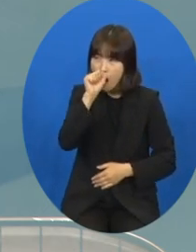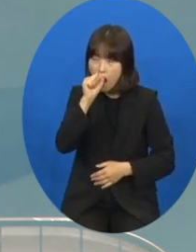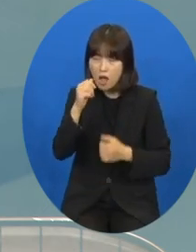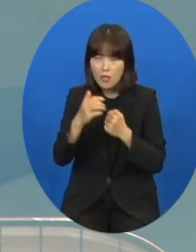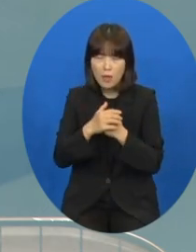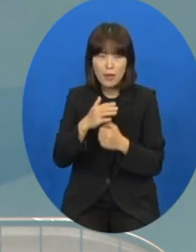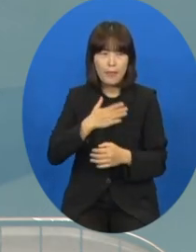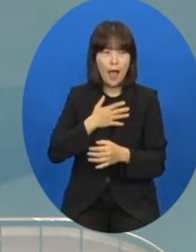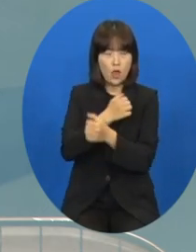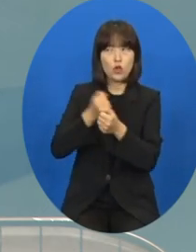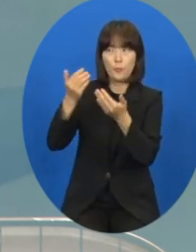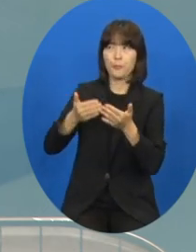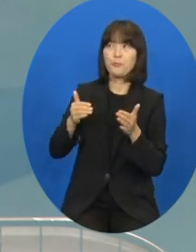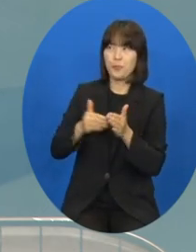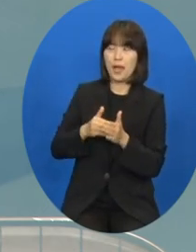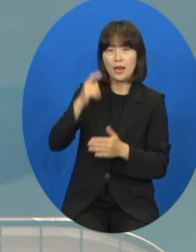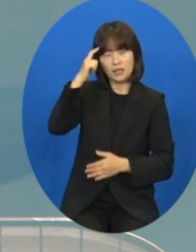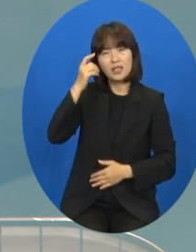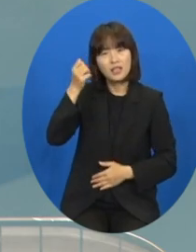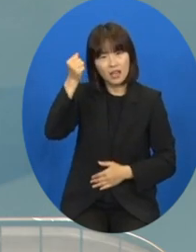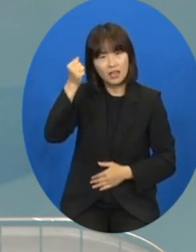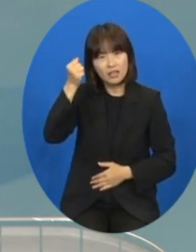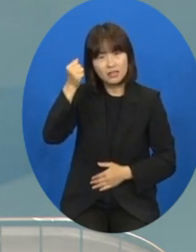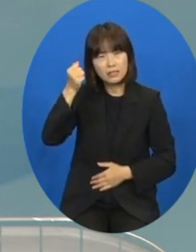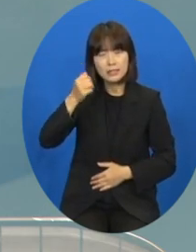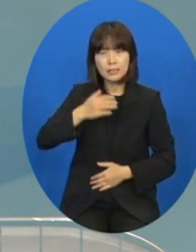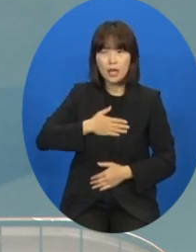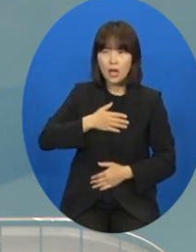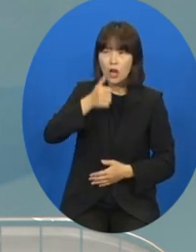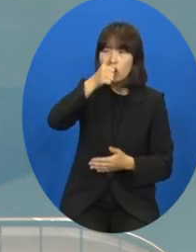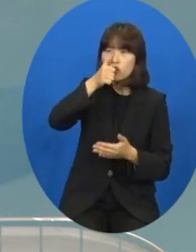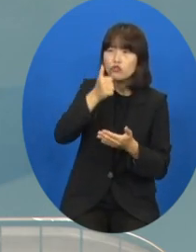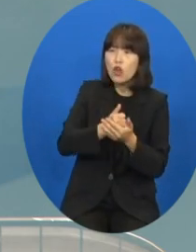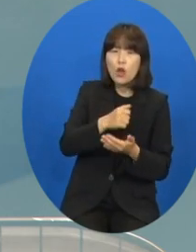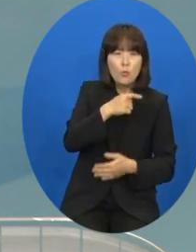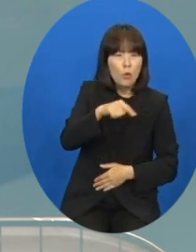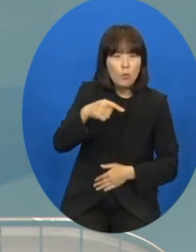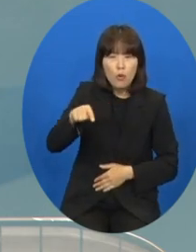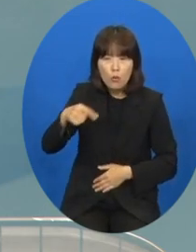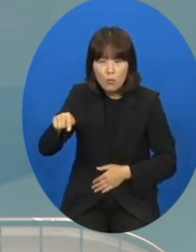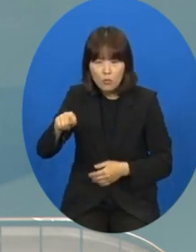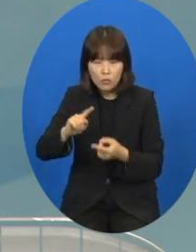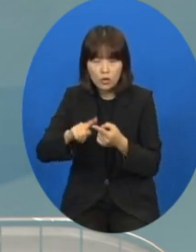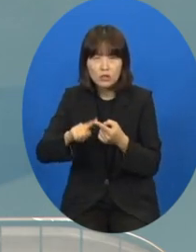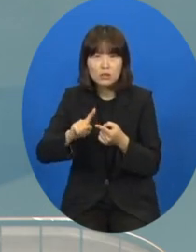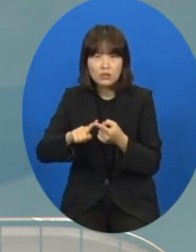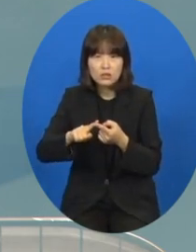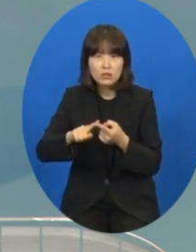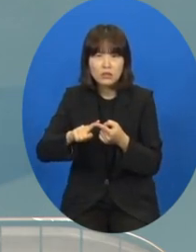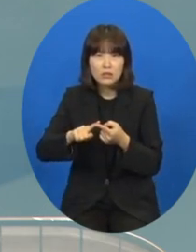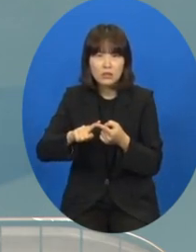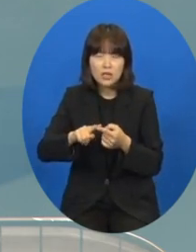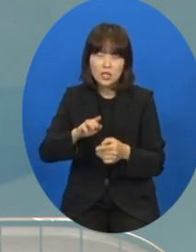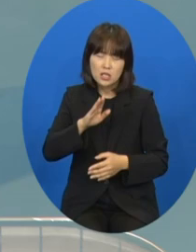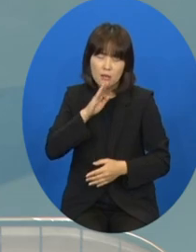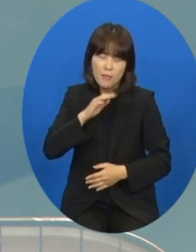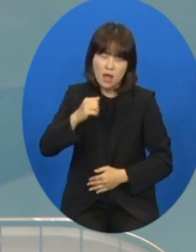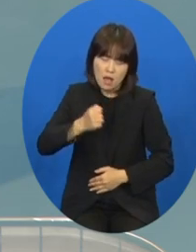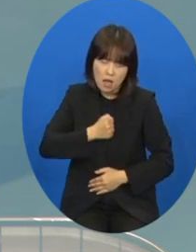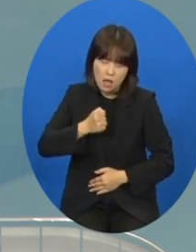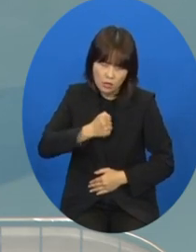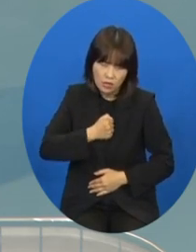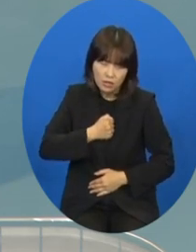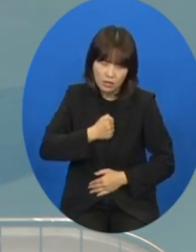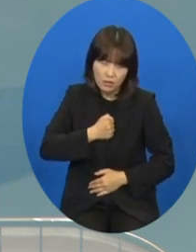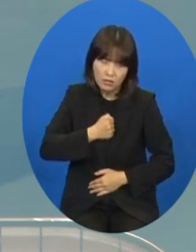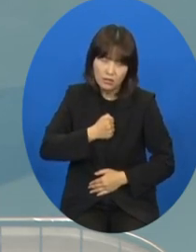그렇게 생각을 한 거지 내가 무슨 죄를 정말 지었는지 그 죄에 대한 진정한 애통함